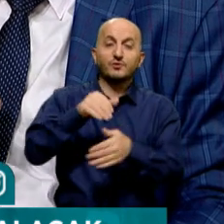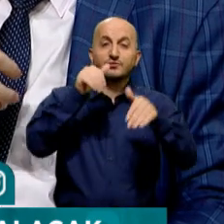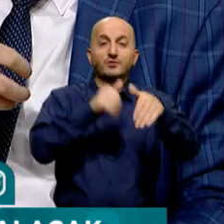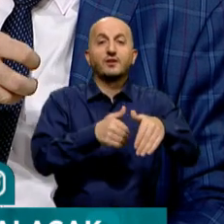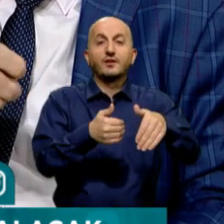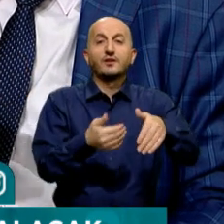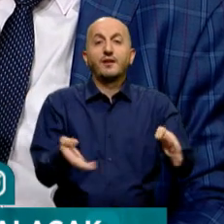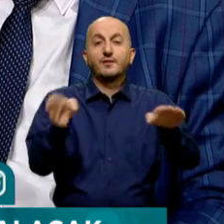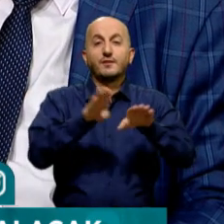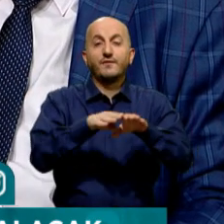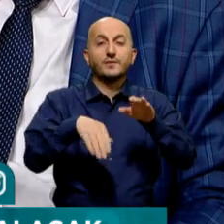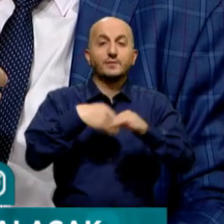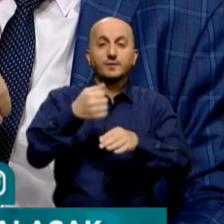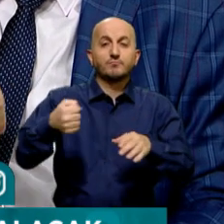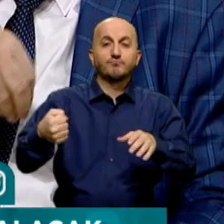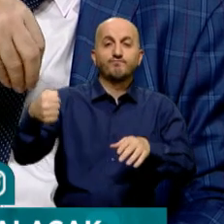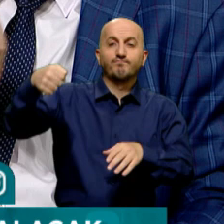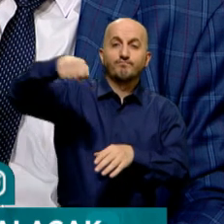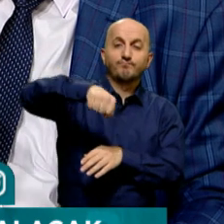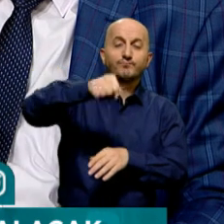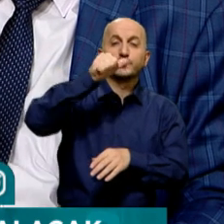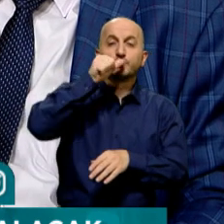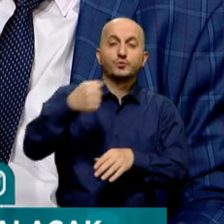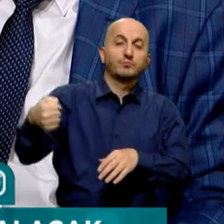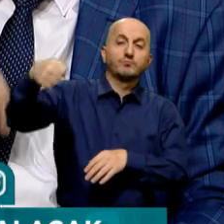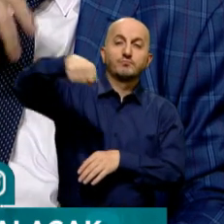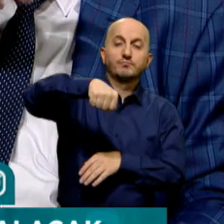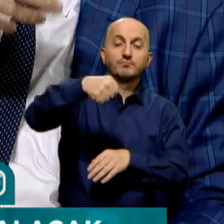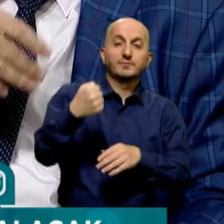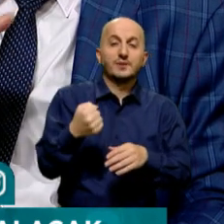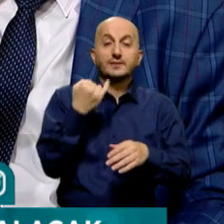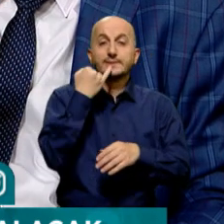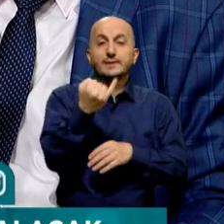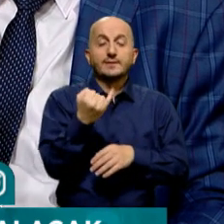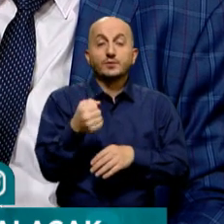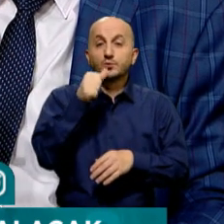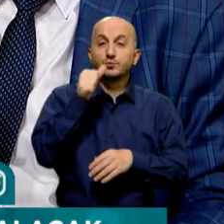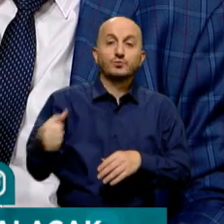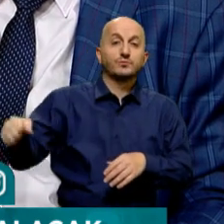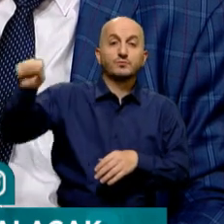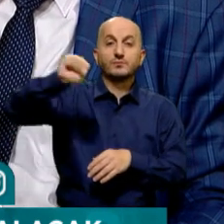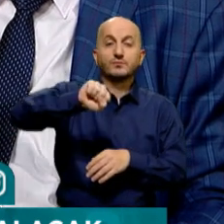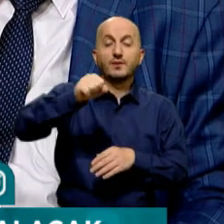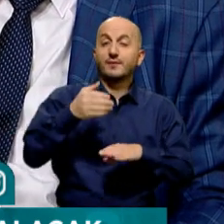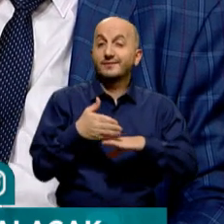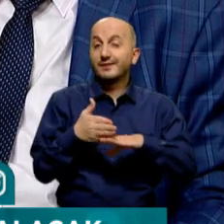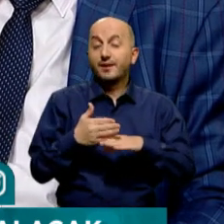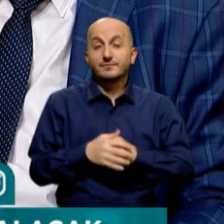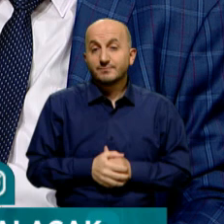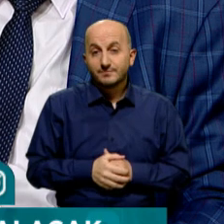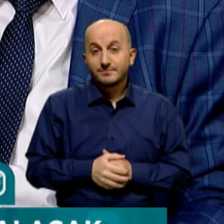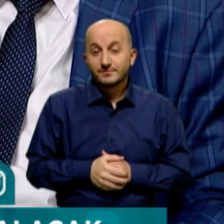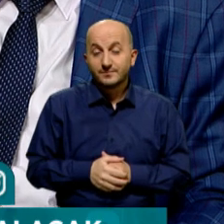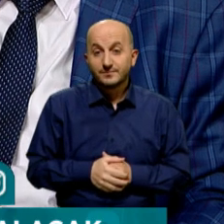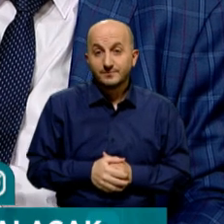sonra ıvrığı alıyor veya testiyi alıyor, su döküyorlar. Ziyaretlere gittikçe su döküyorlar. Neden hocam? Niye döküyorlar?